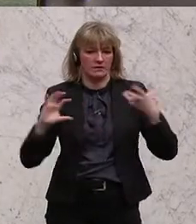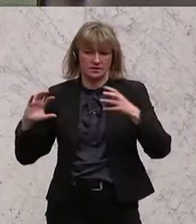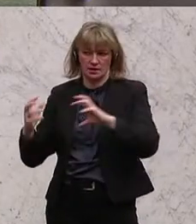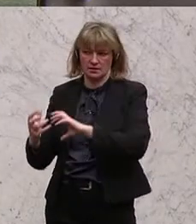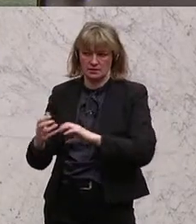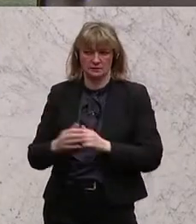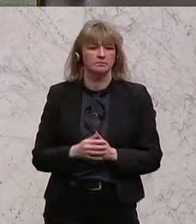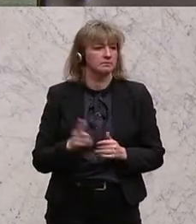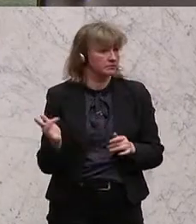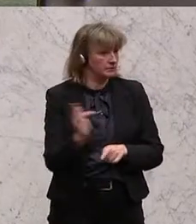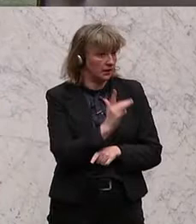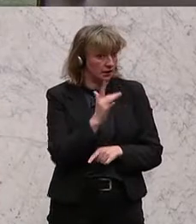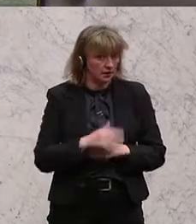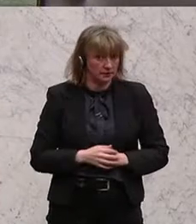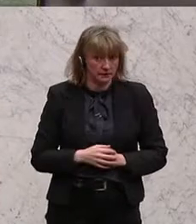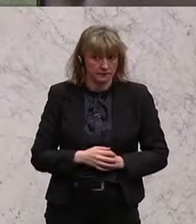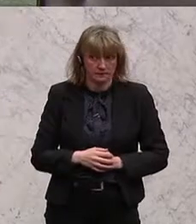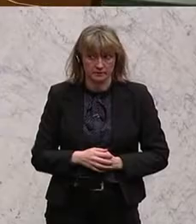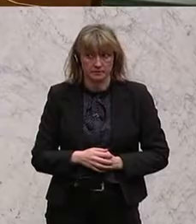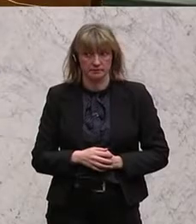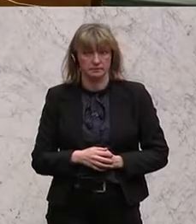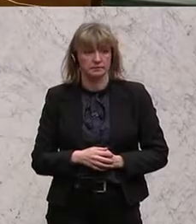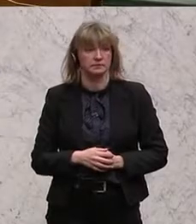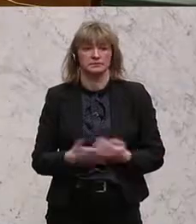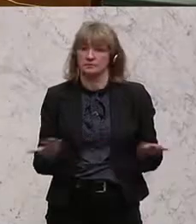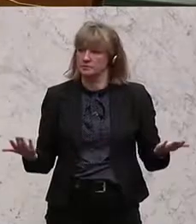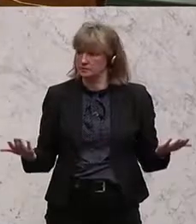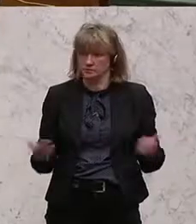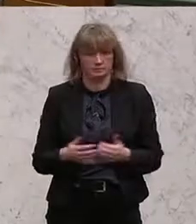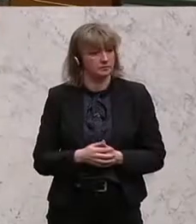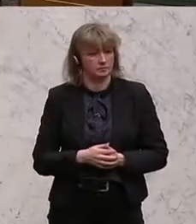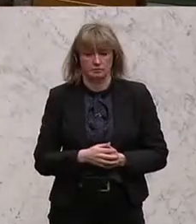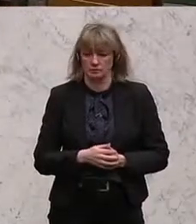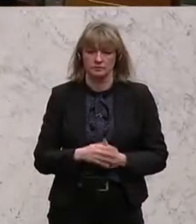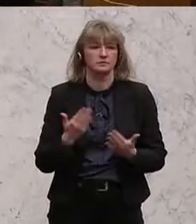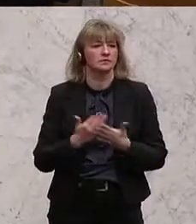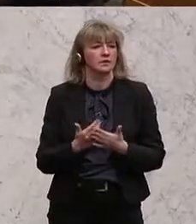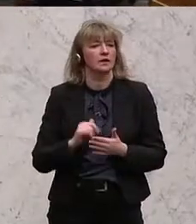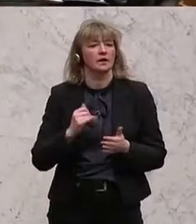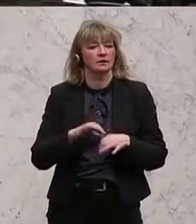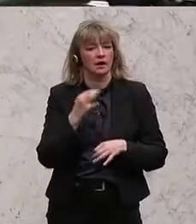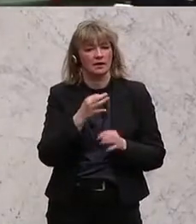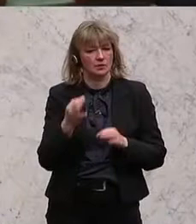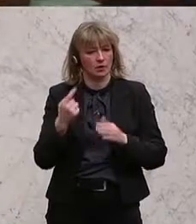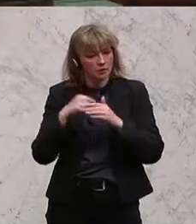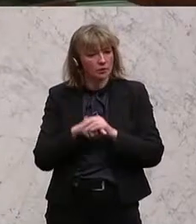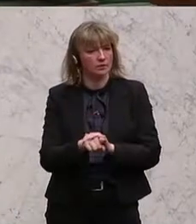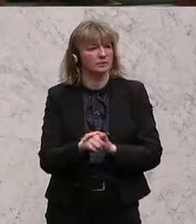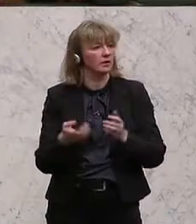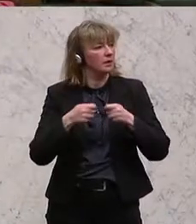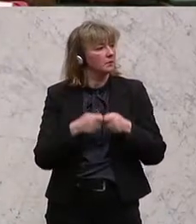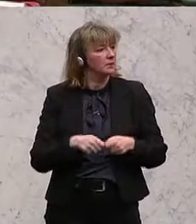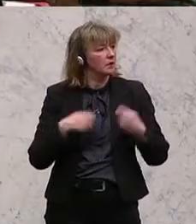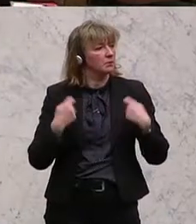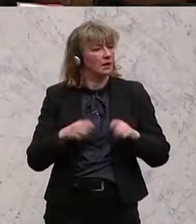zusammenzufassen. Wird dagegen ein Einwand erhoben? Das ist nicht der Fall. Damit gehen wir in die Tagesordnung ein. Zwischen den